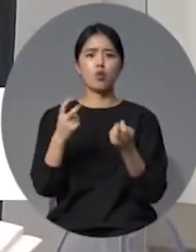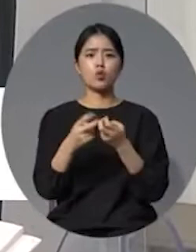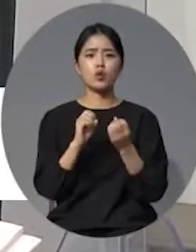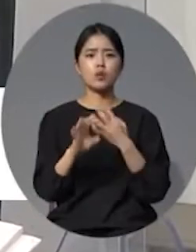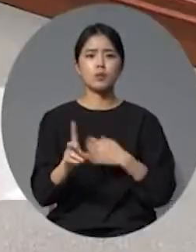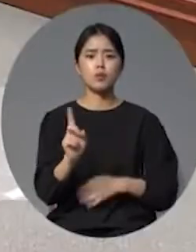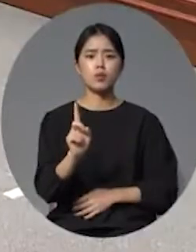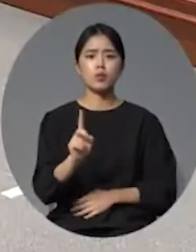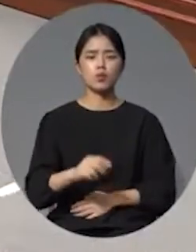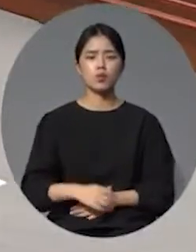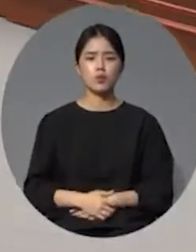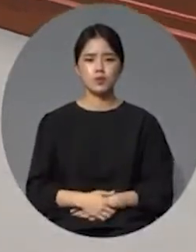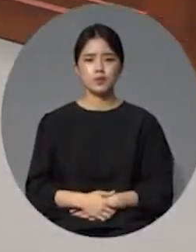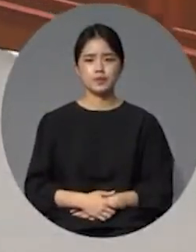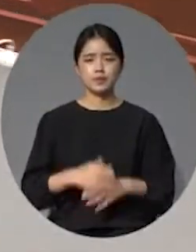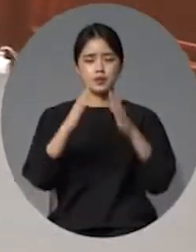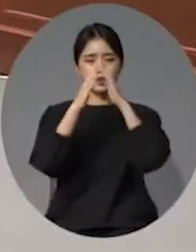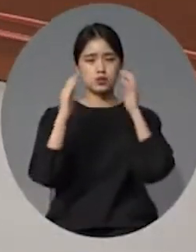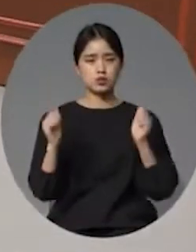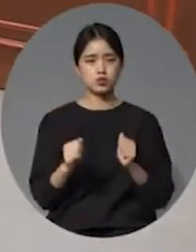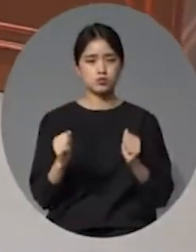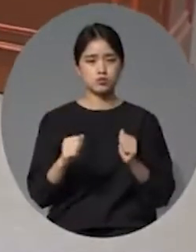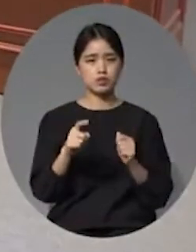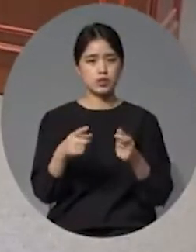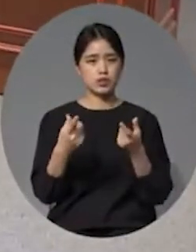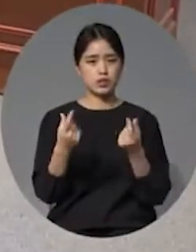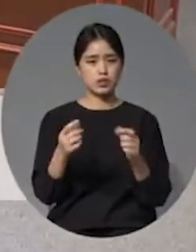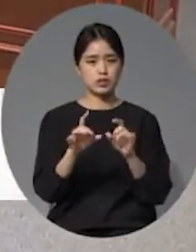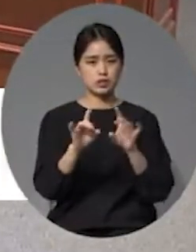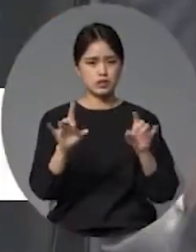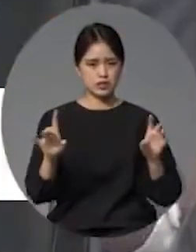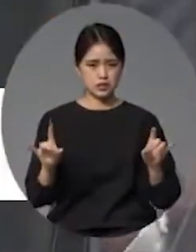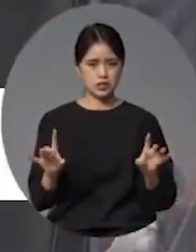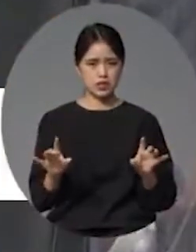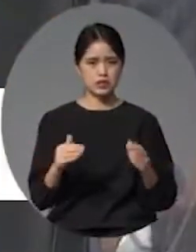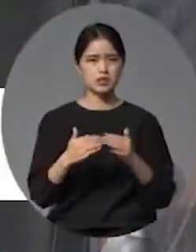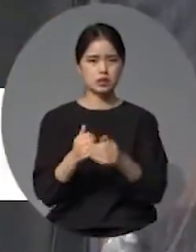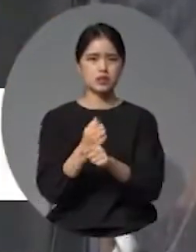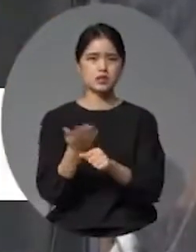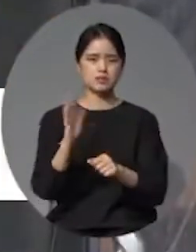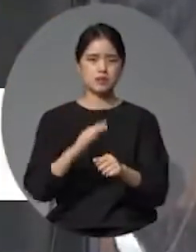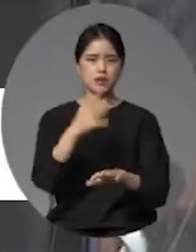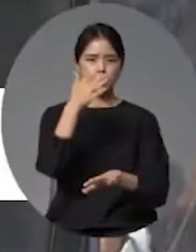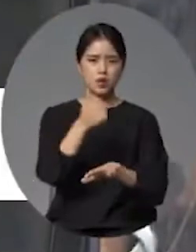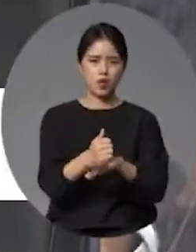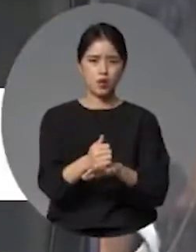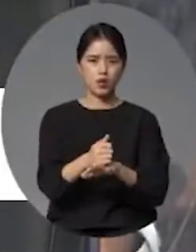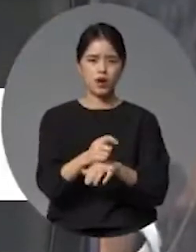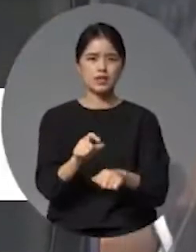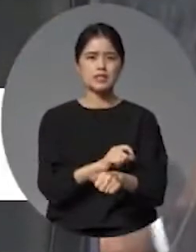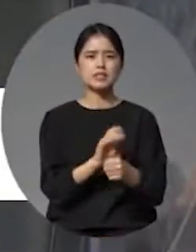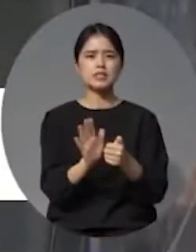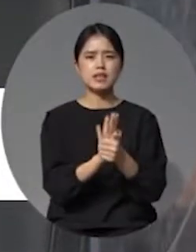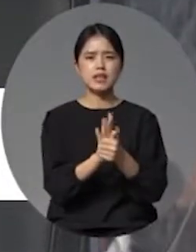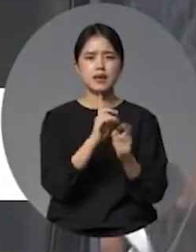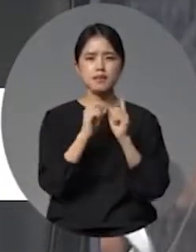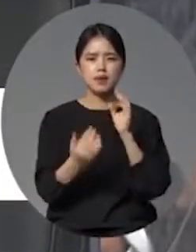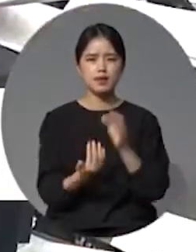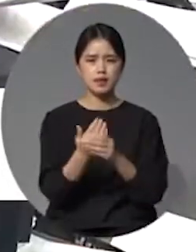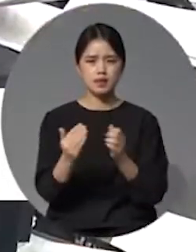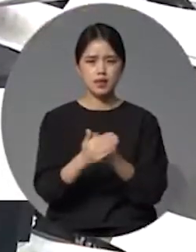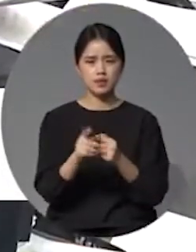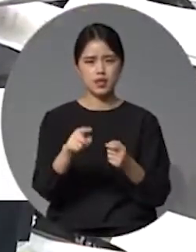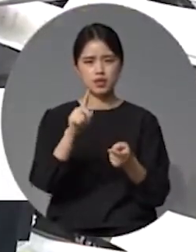거예요? 전라북도는 입찰은 각 시군이 진행했지만 결과적으로 특혜 시비가 일고 있는 만큼 제기된